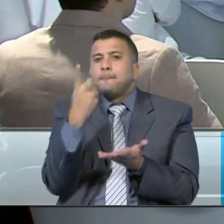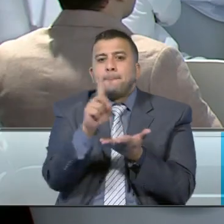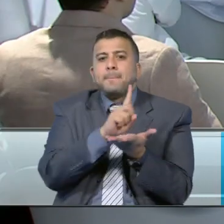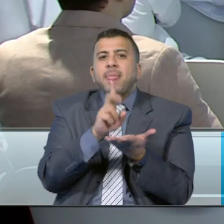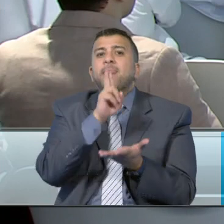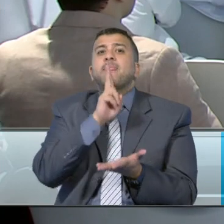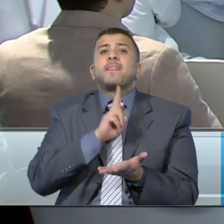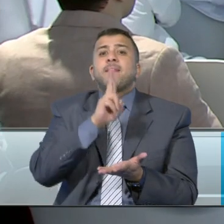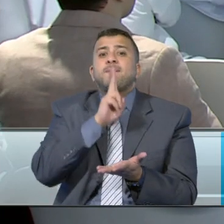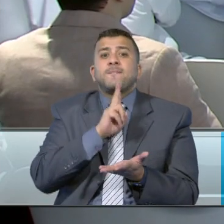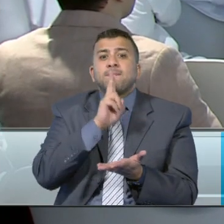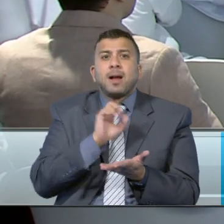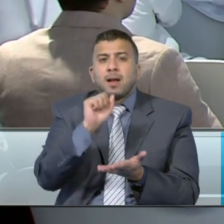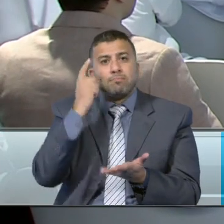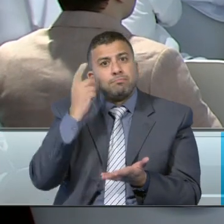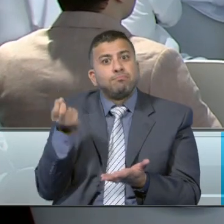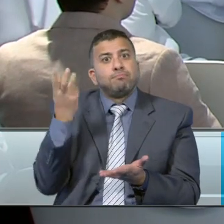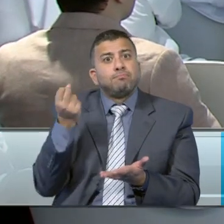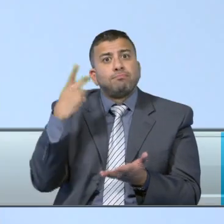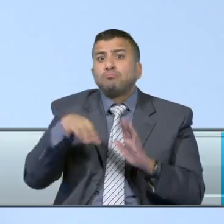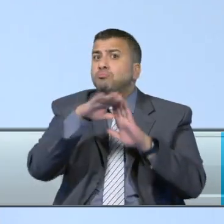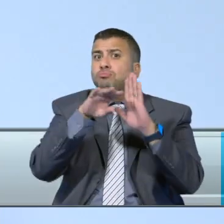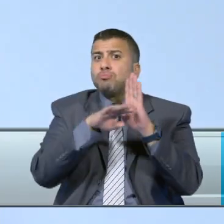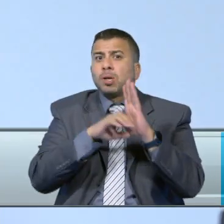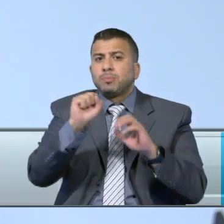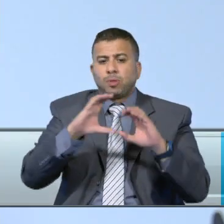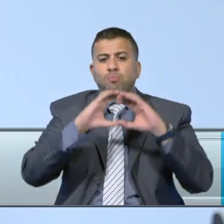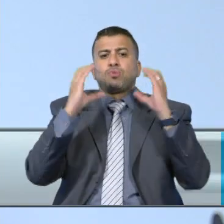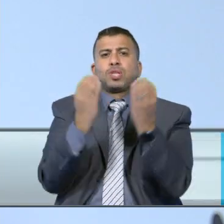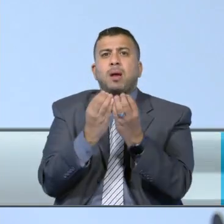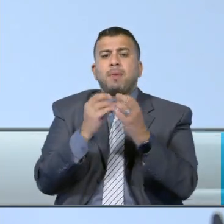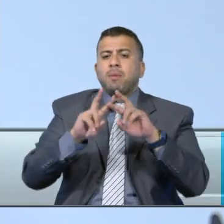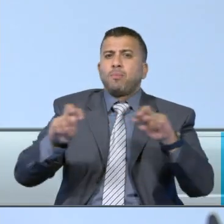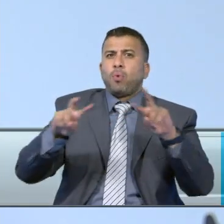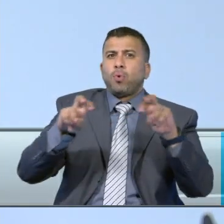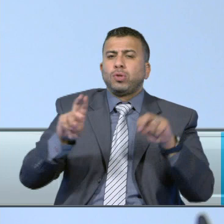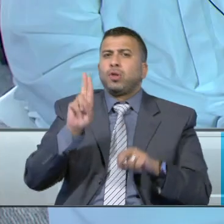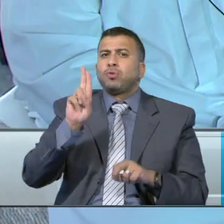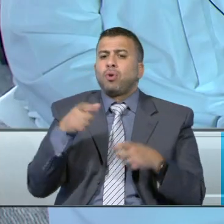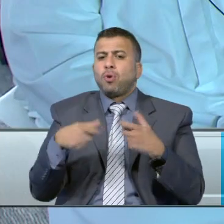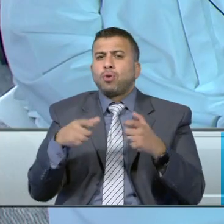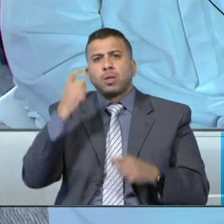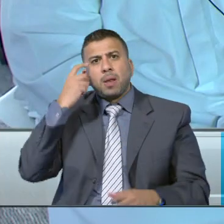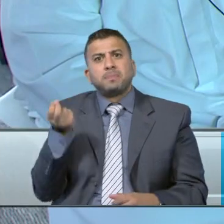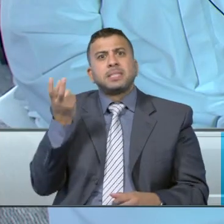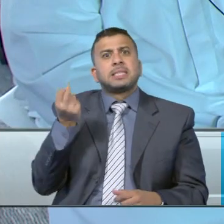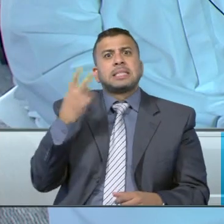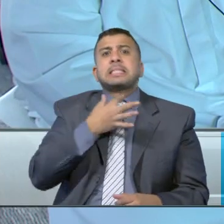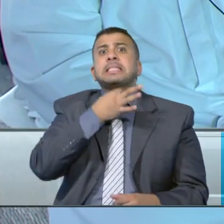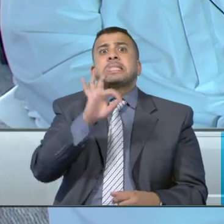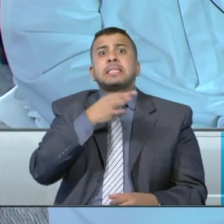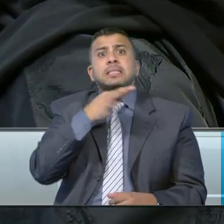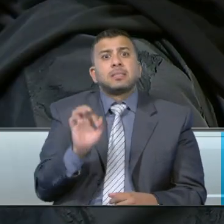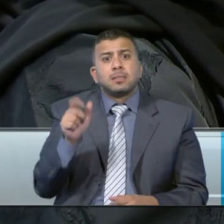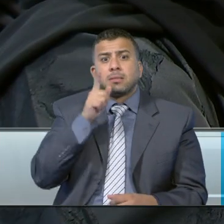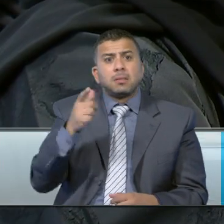جلسات المختبرات الابتكارية التي ينظمها مجمع الشارقة للبحوث والتكنولوجيا والابتكار بمشاركة